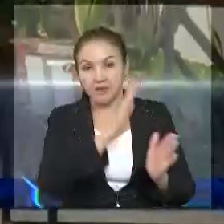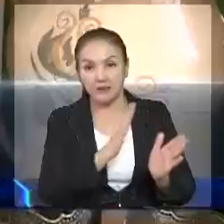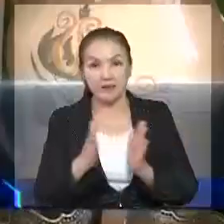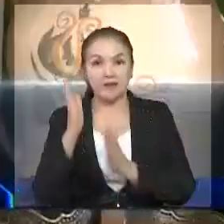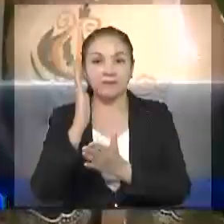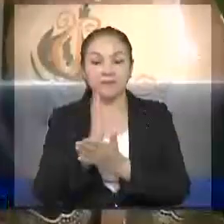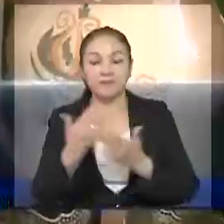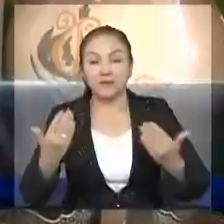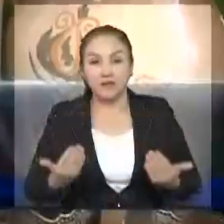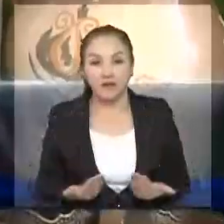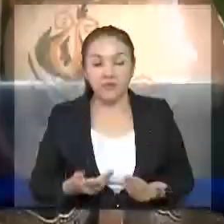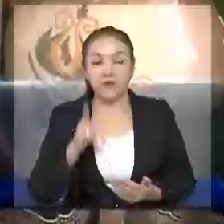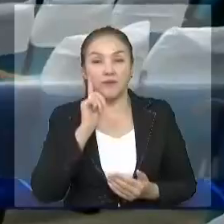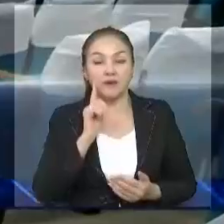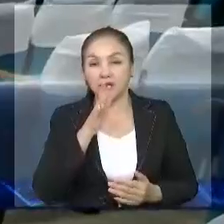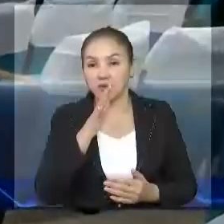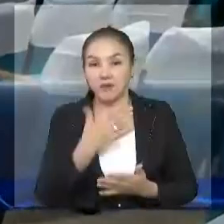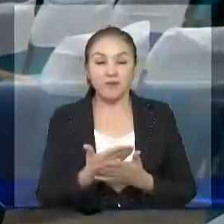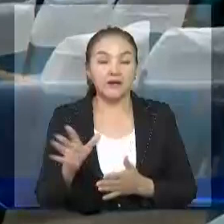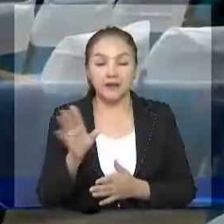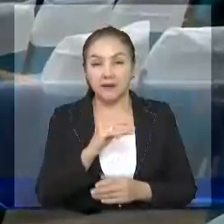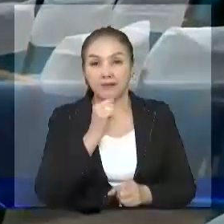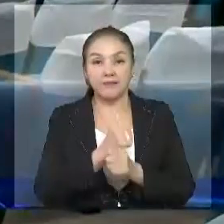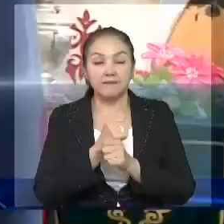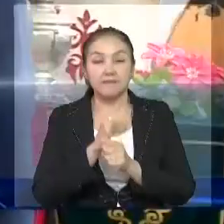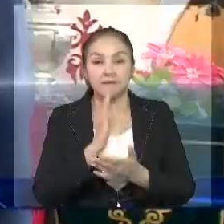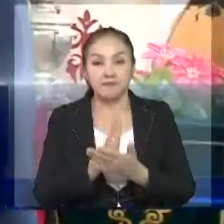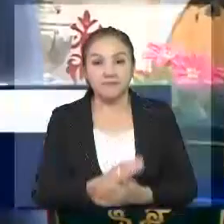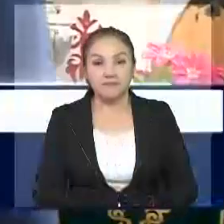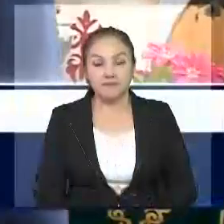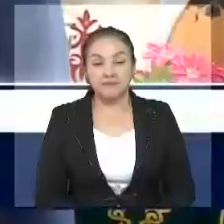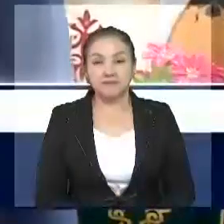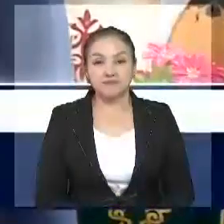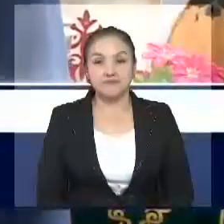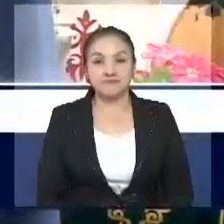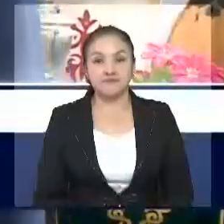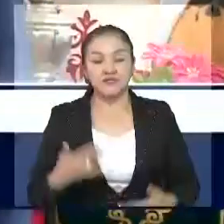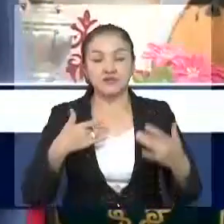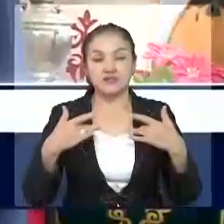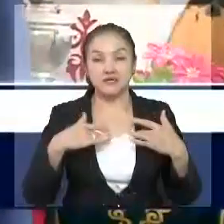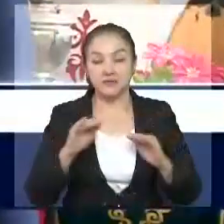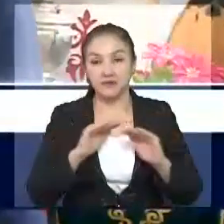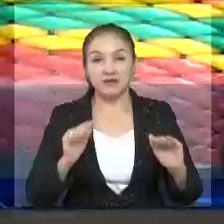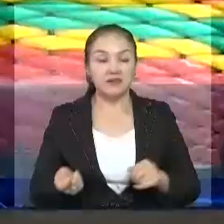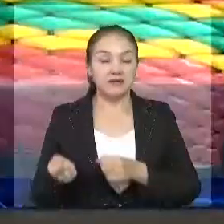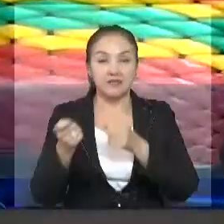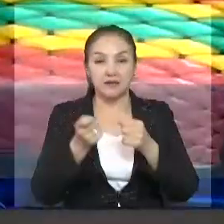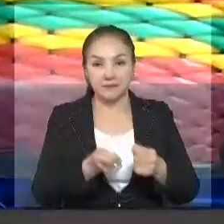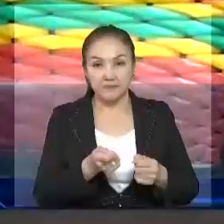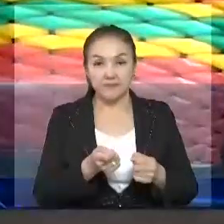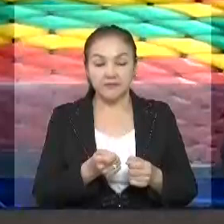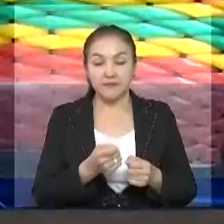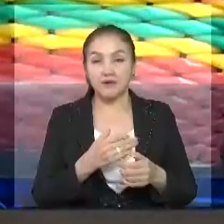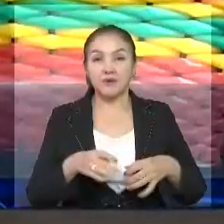бар. Мұнда тұрғындардың жайлы уақыт өткізу үшін барлық жағдай жасалған. Клиенттерге, концертке аңшы балдар апарамыз ауданға. Сол кезде